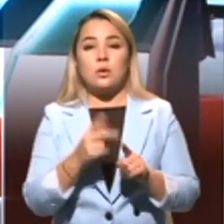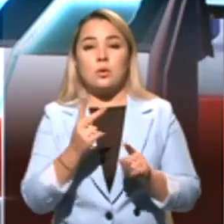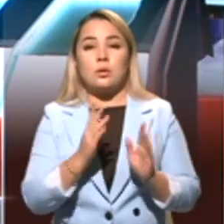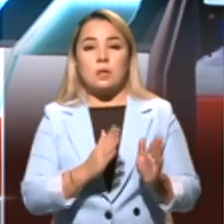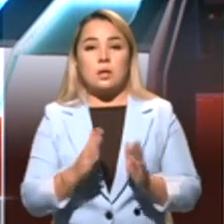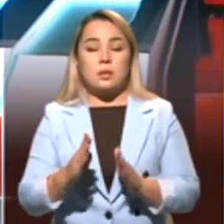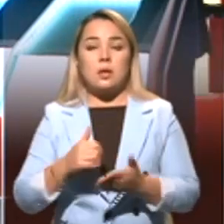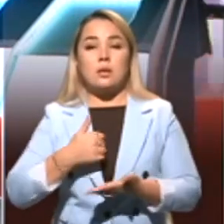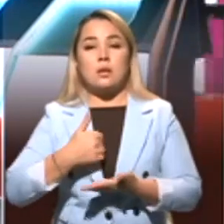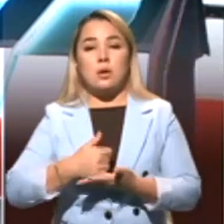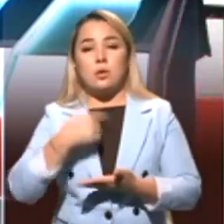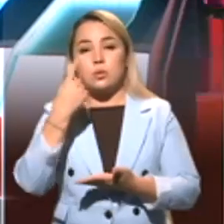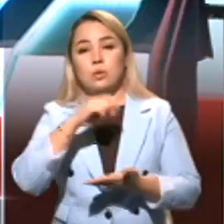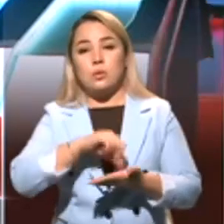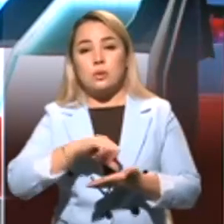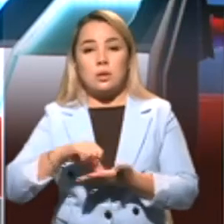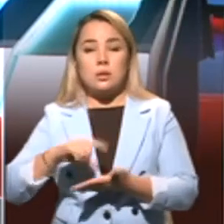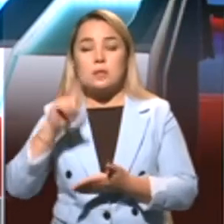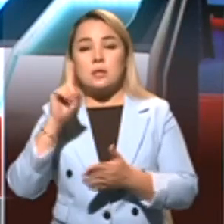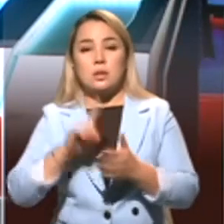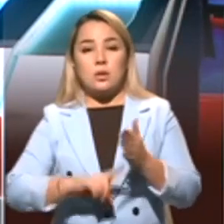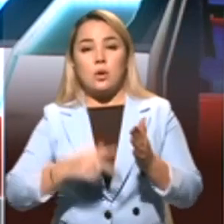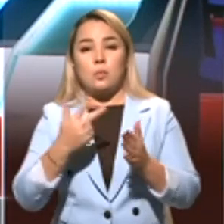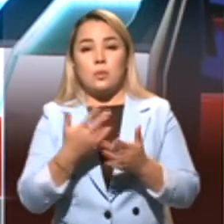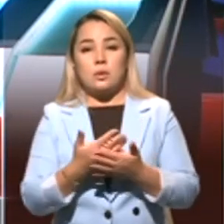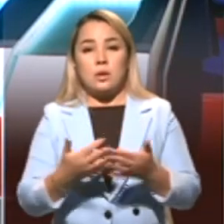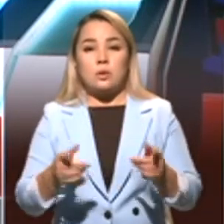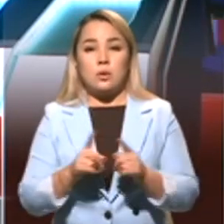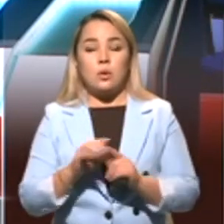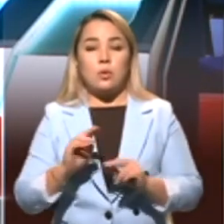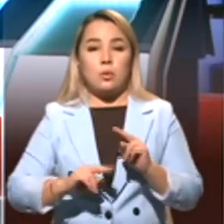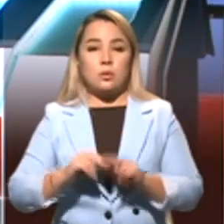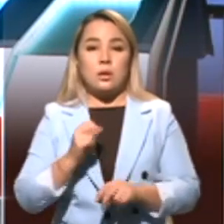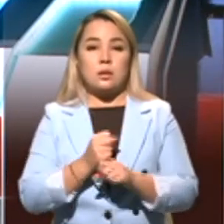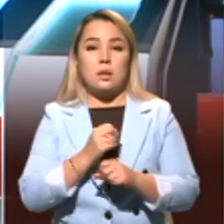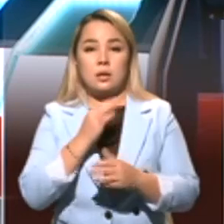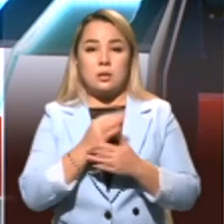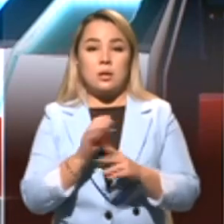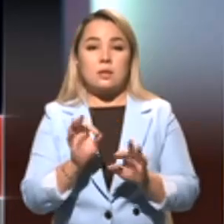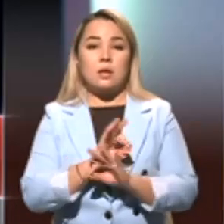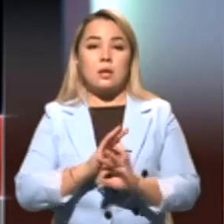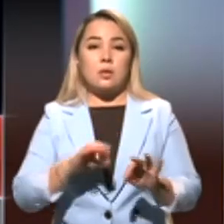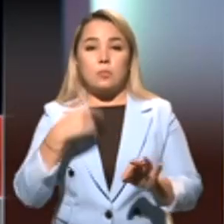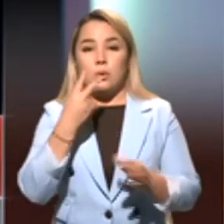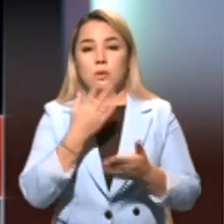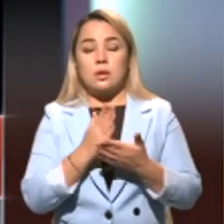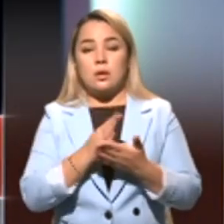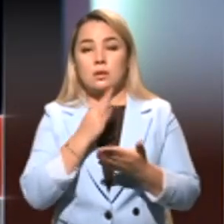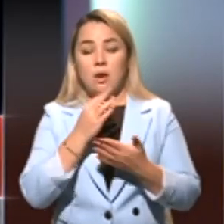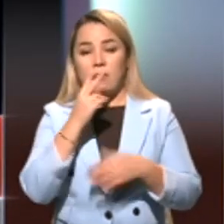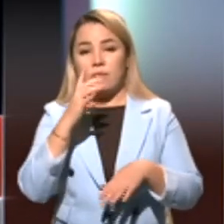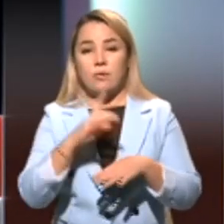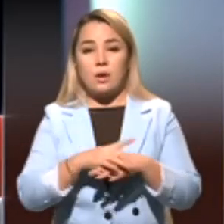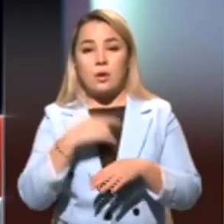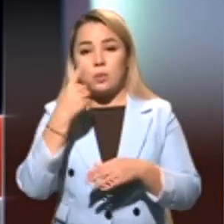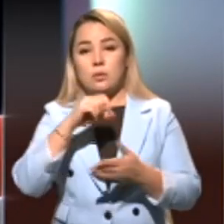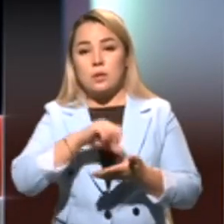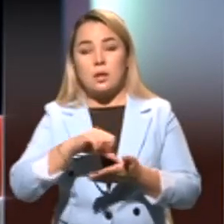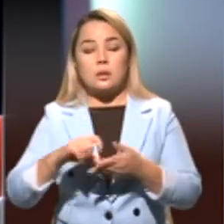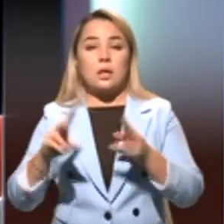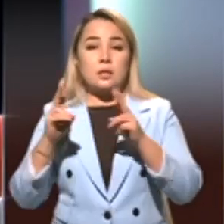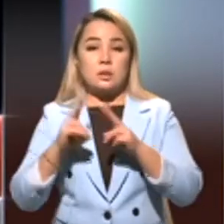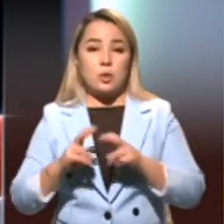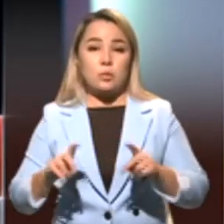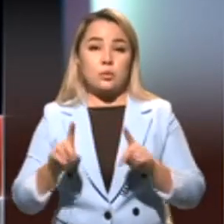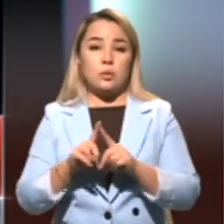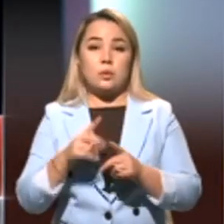реттілікпен тұрған лауазымды тұлғаның үш түрлі сенімнен құрауы сырттан қарасақ бір керемет көрініс. Бірақ фактл түрде ол жағдай зерттесек,